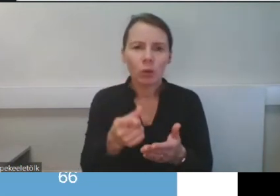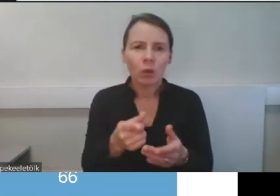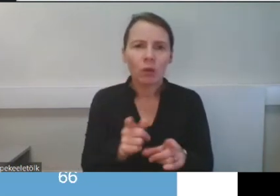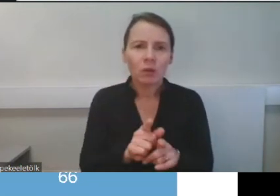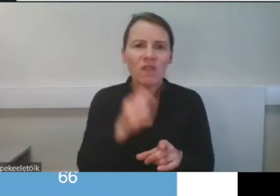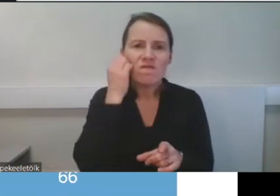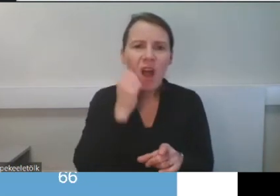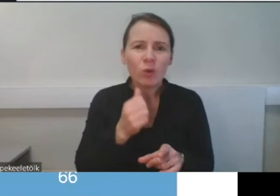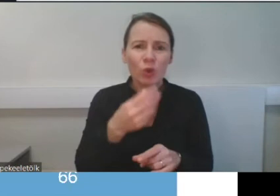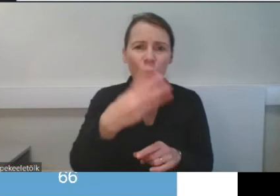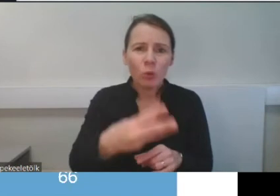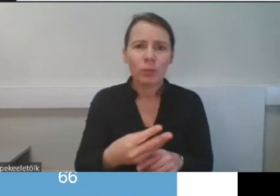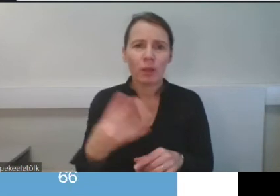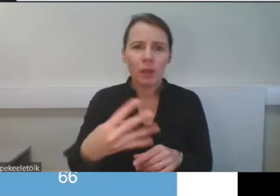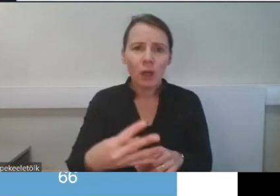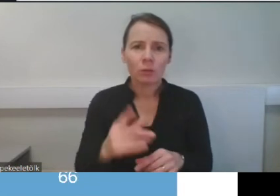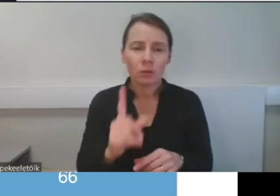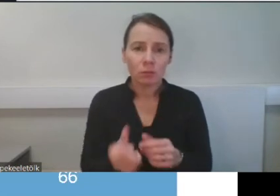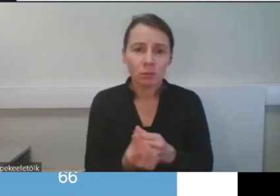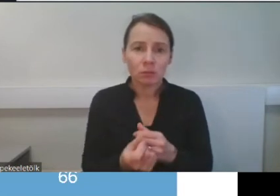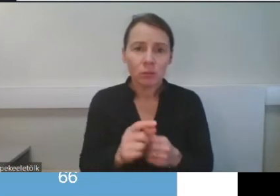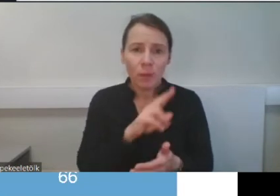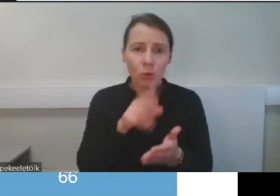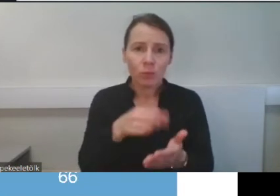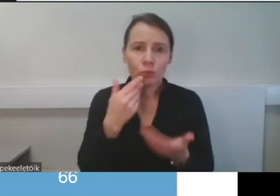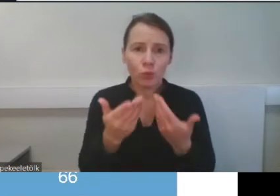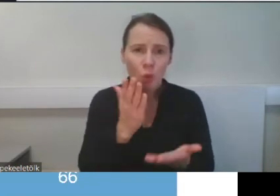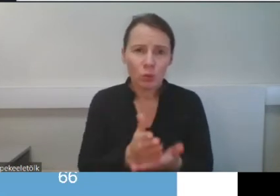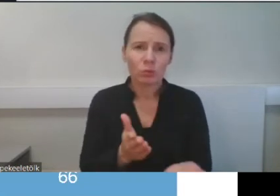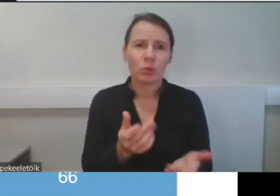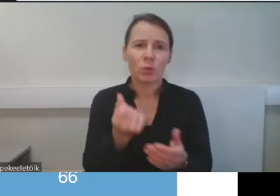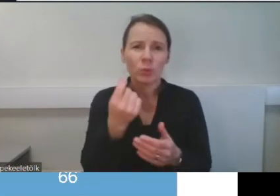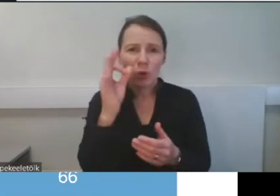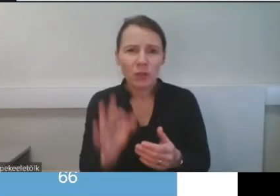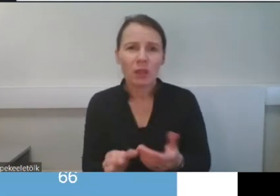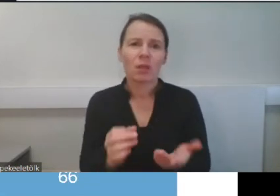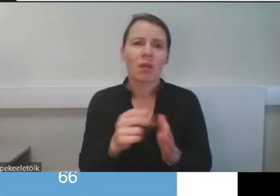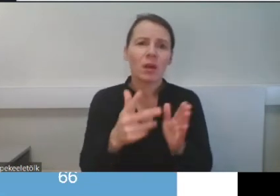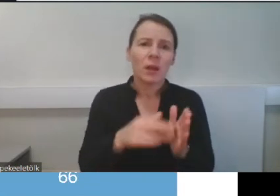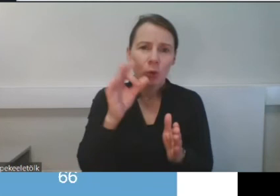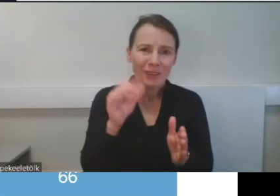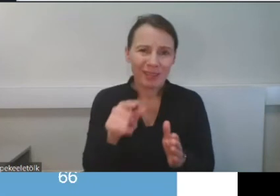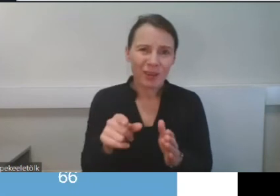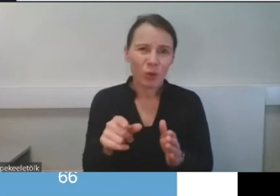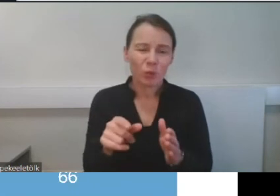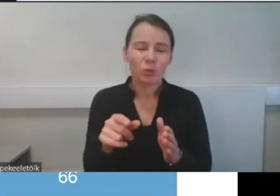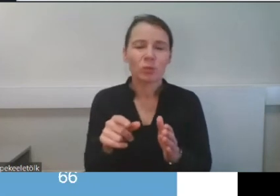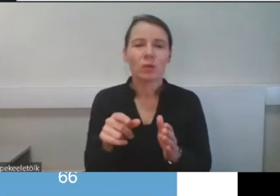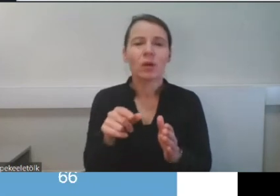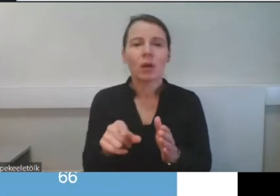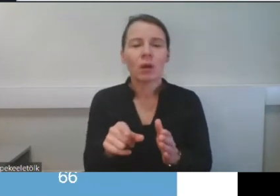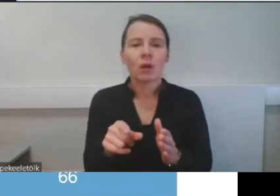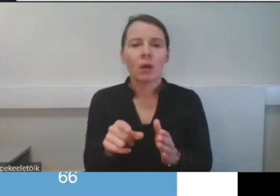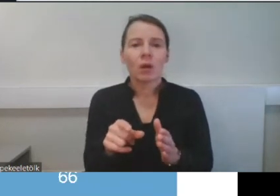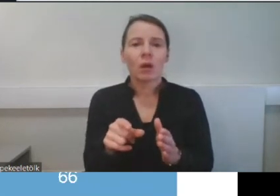kõndimisega. Ja kolmandal kohal siis tulevad juba sellised kognitiivsed probleemid, asjade meeles pidamise või